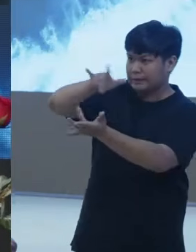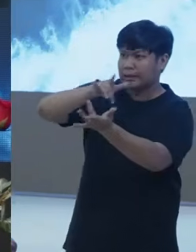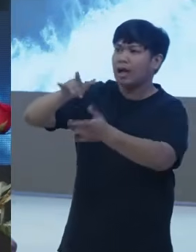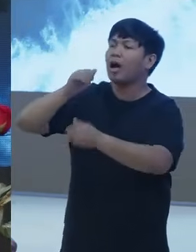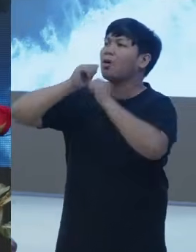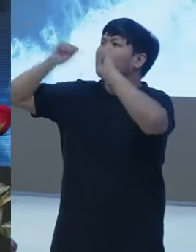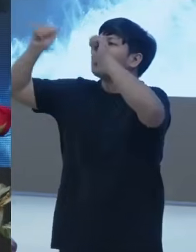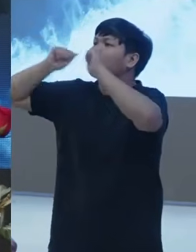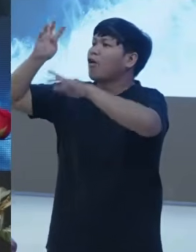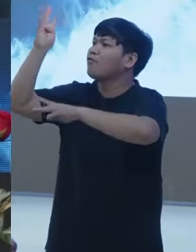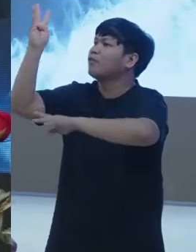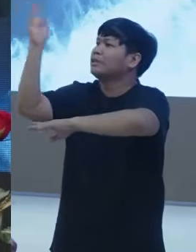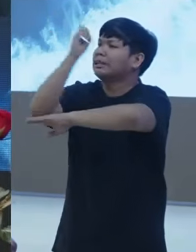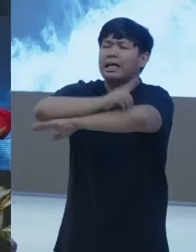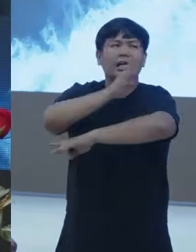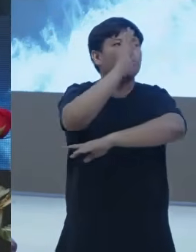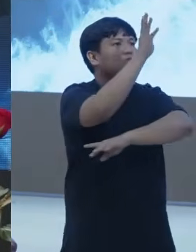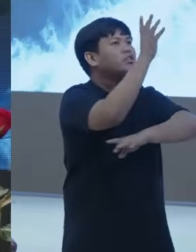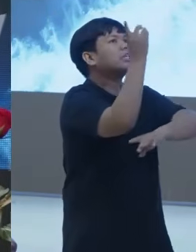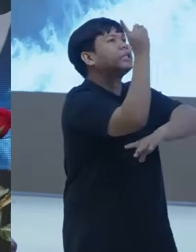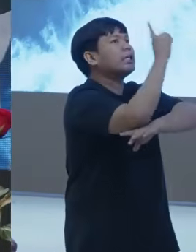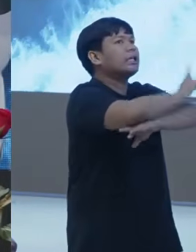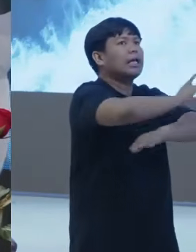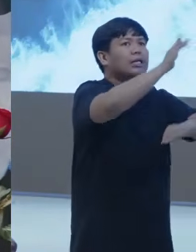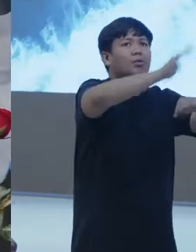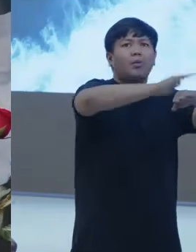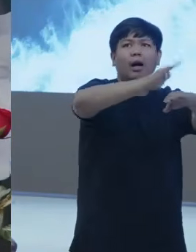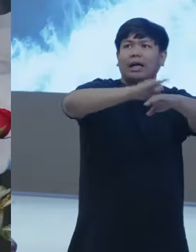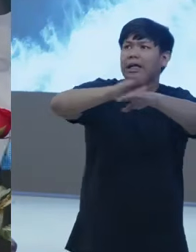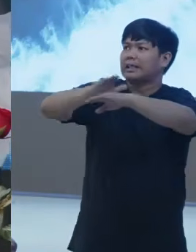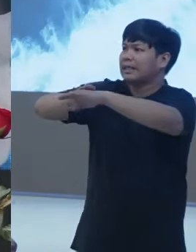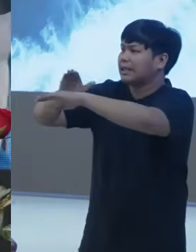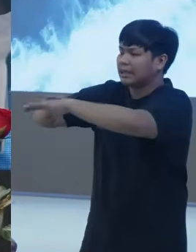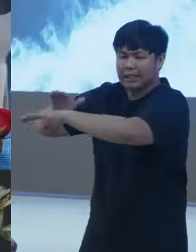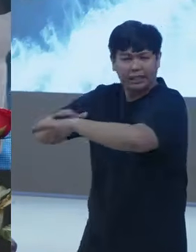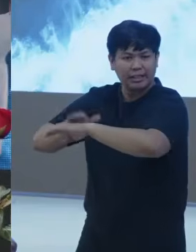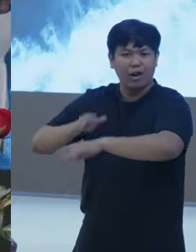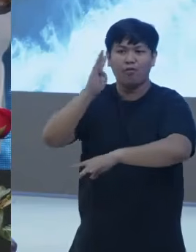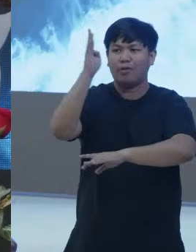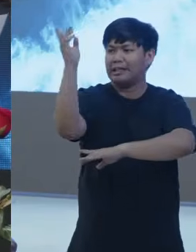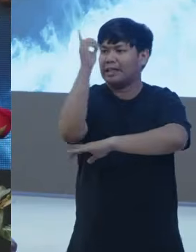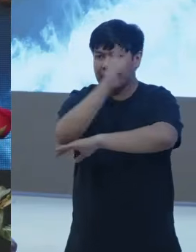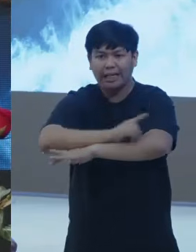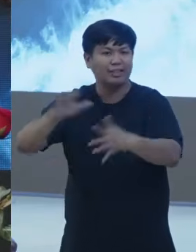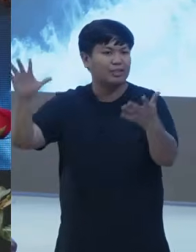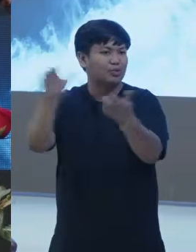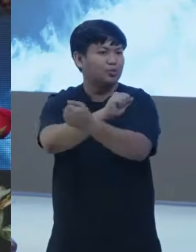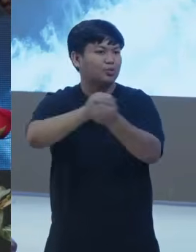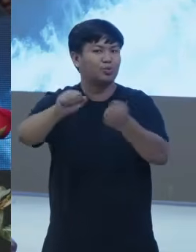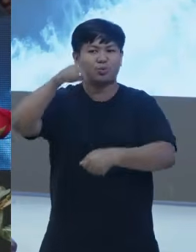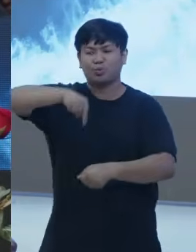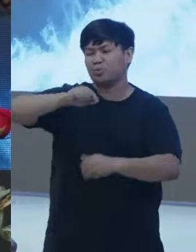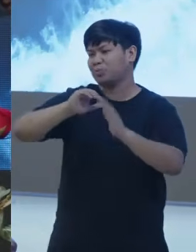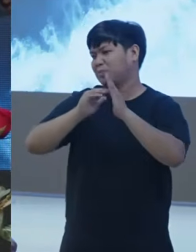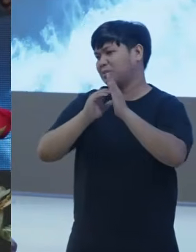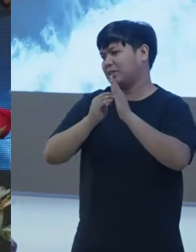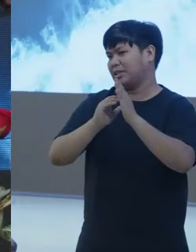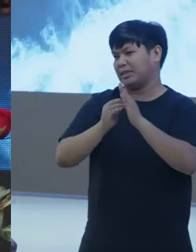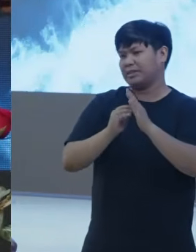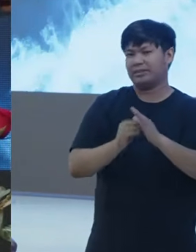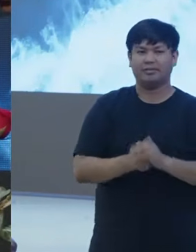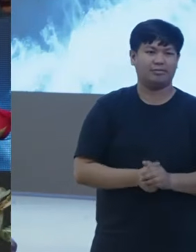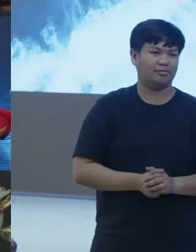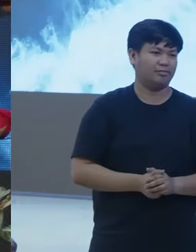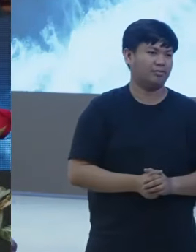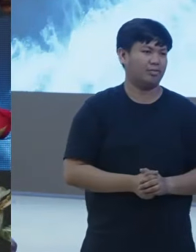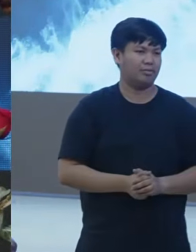dito, going a day's journey. And he called out, "Yet 40 days, and Nineveh shall be